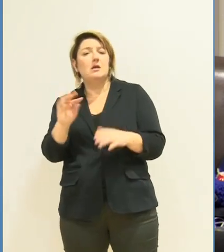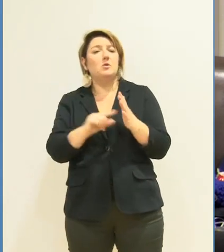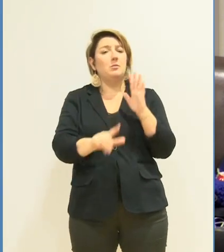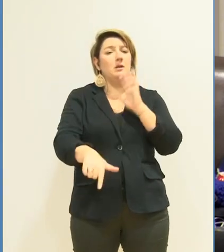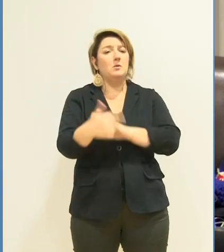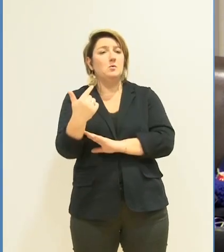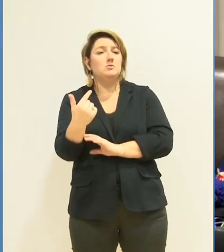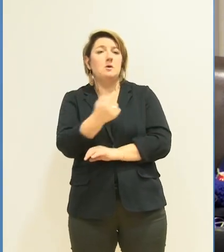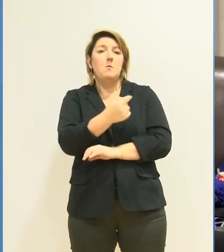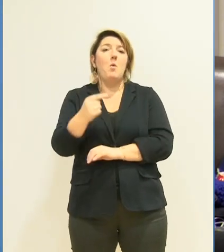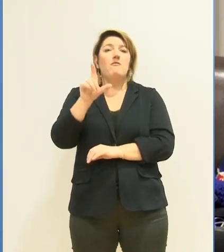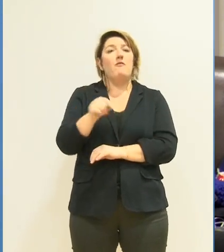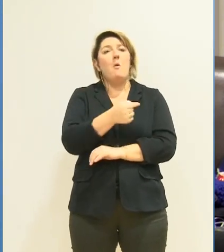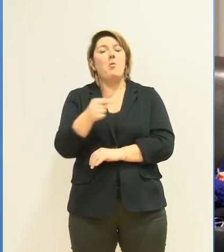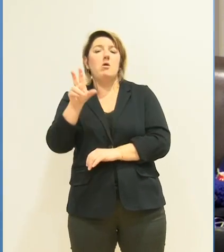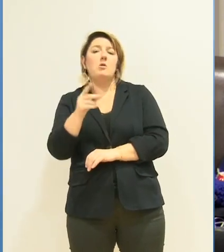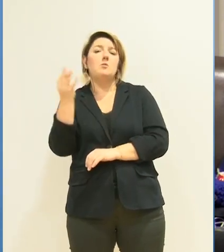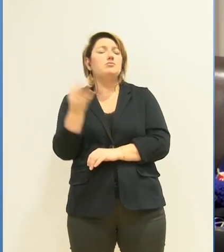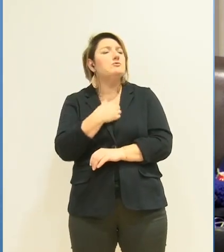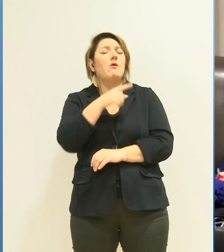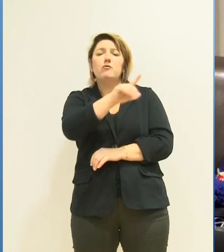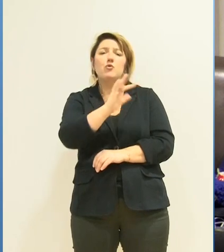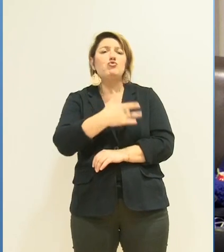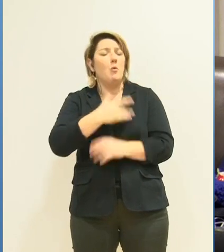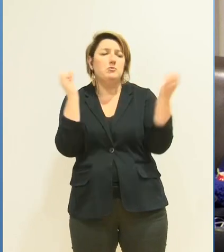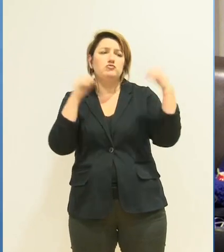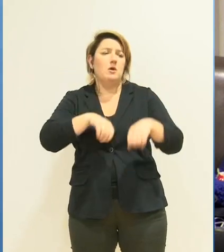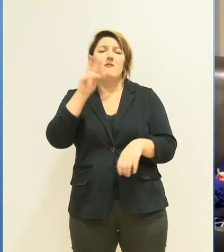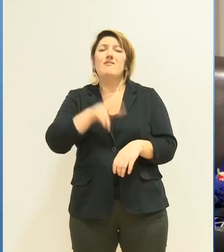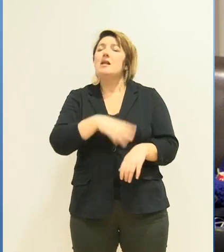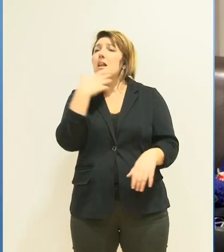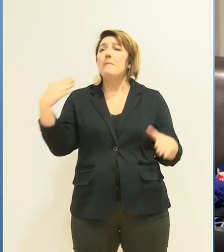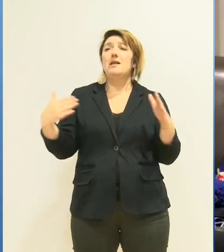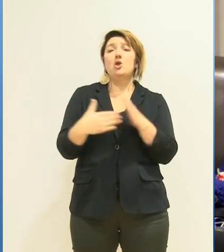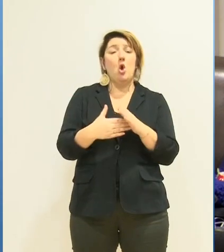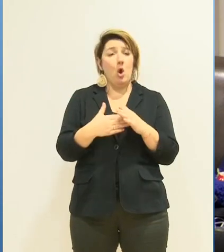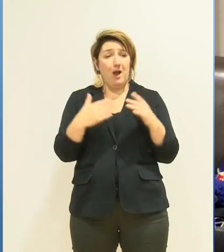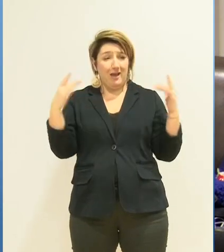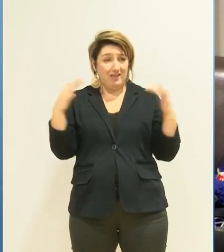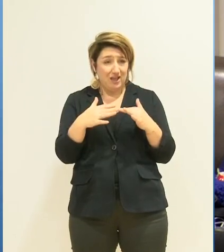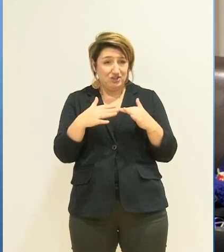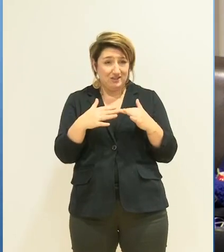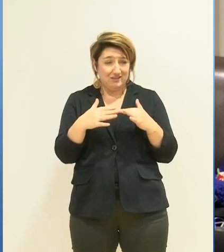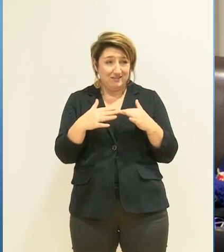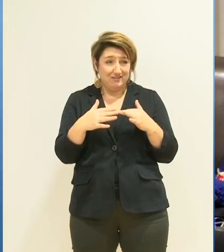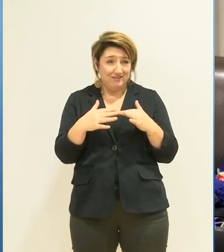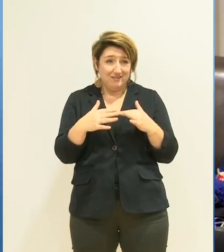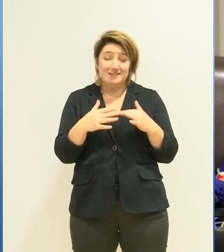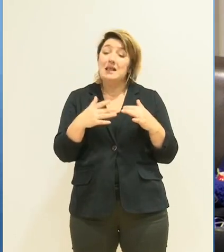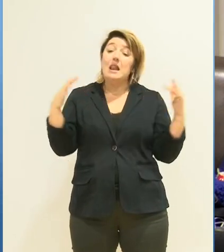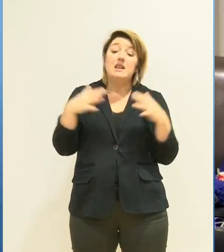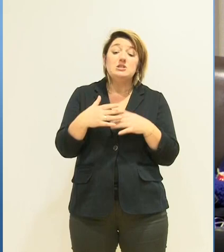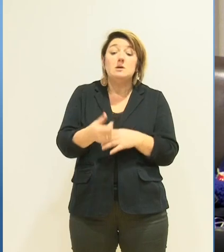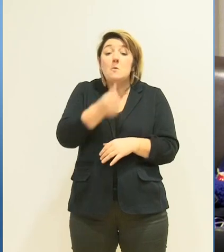- 20 - 20 à 30% nous sommes convaincus que la meilleure énergie c'est celle que l'on ne consomme pas et quand on isole les bâtiments on